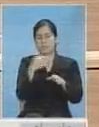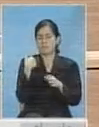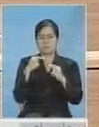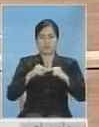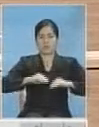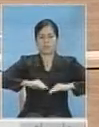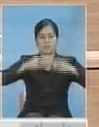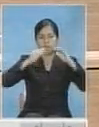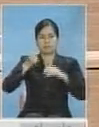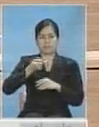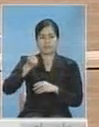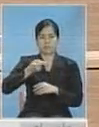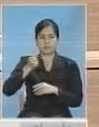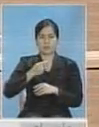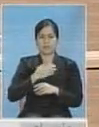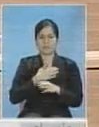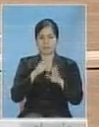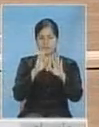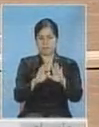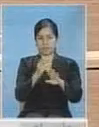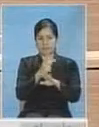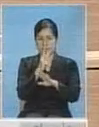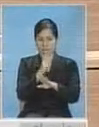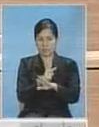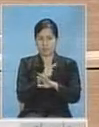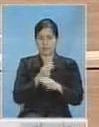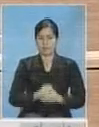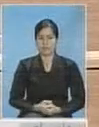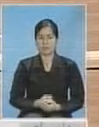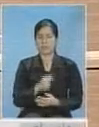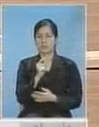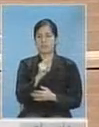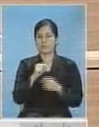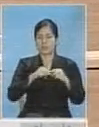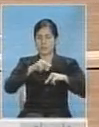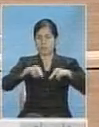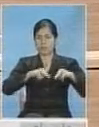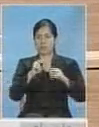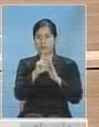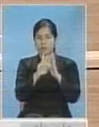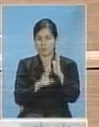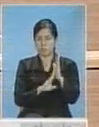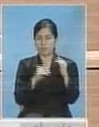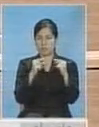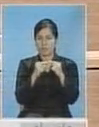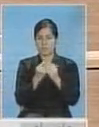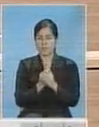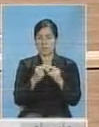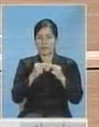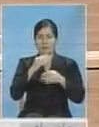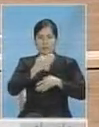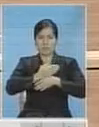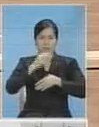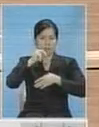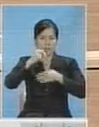วมอีกครับอันนี้ก็ฝากต่อท่านประธานแล้วโดยเฉพาะอย่างยิ่งให้ไปดูแลเรื่องระบบการก่อสร้างเขื่อนด้วยนะครับกรมเจ้